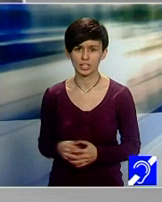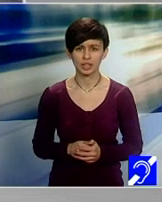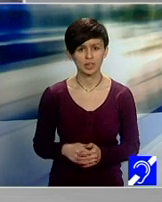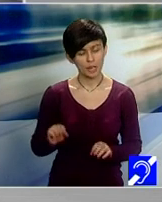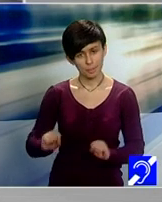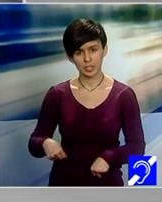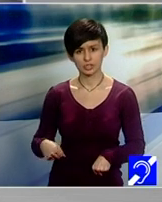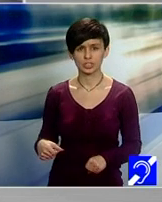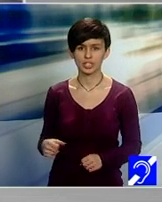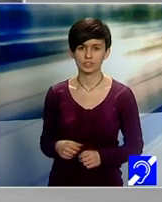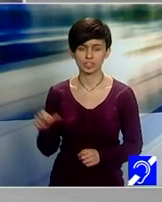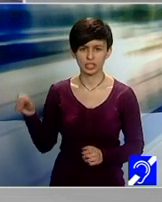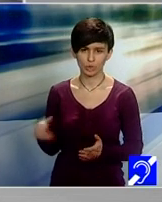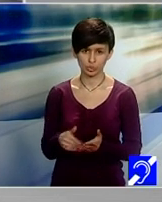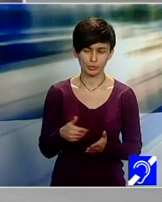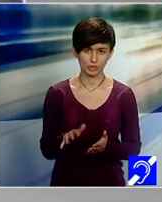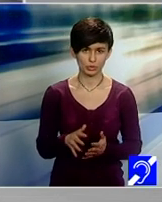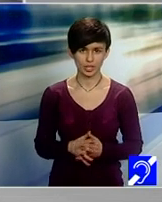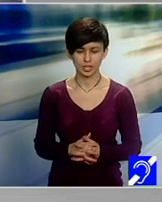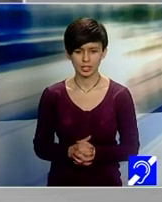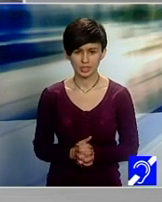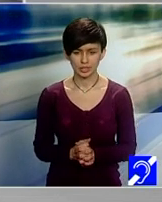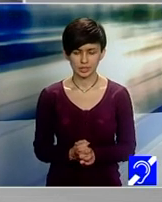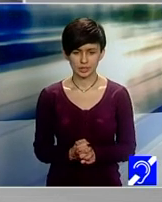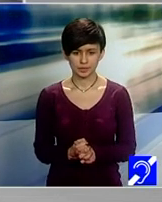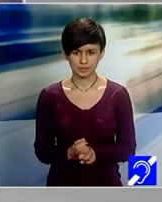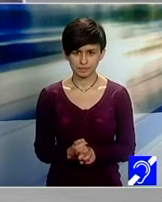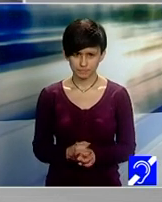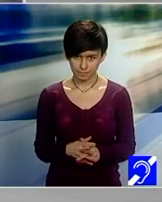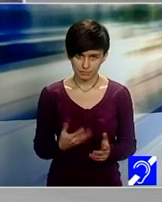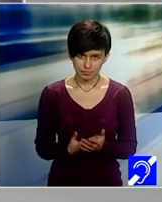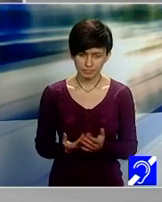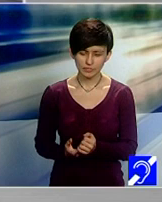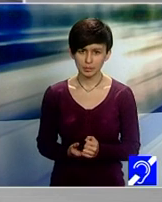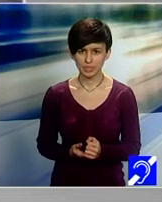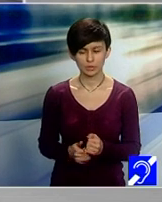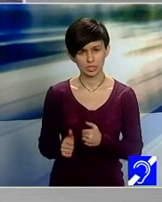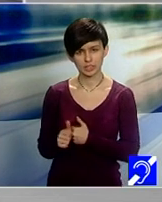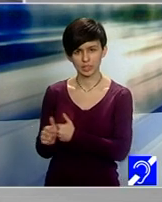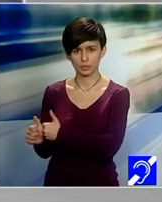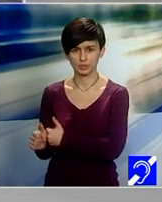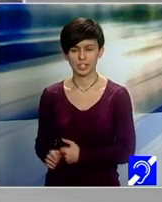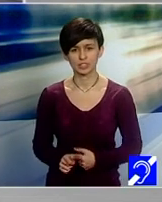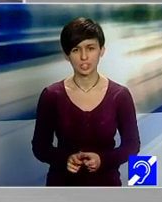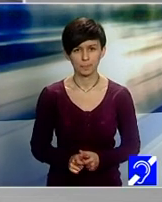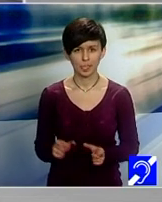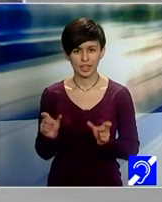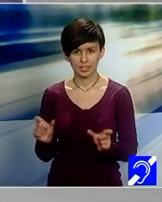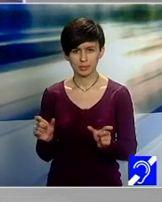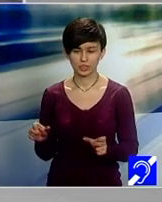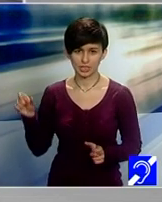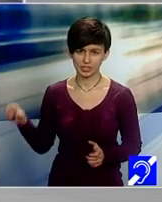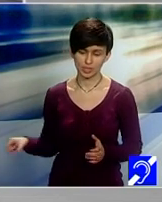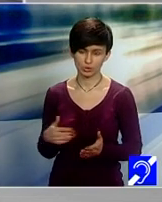află în dificultate, că până la urmă asta se urmărește, protecția consumatorului, protecția persoanei care